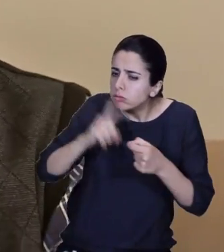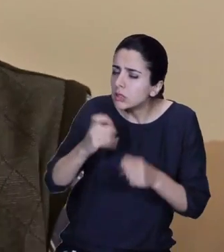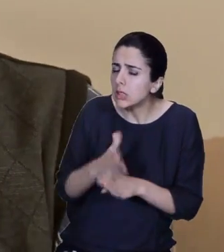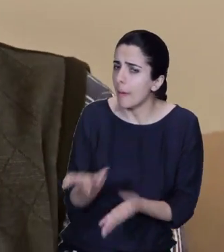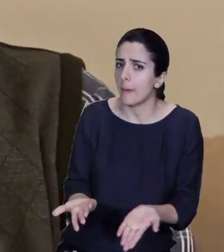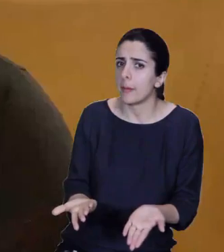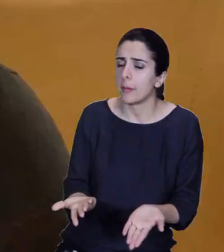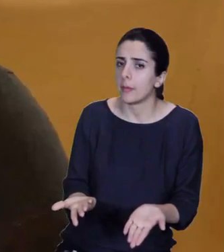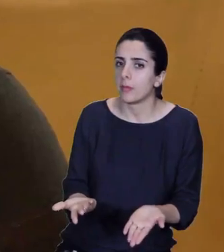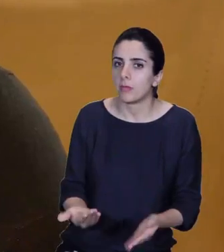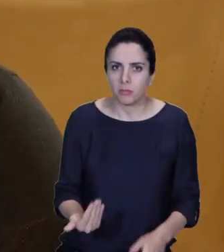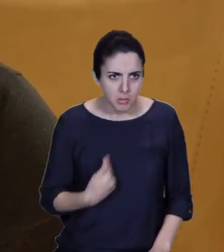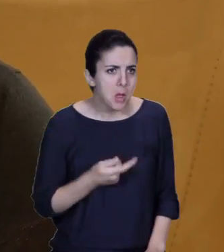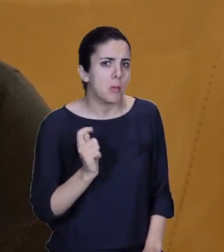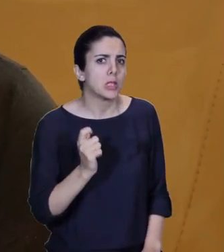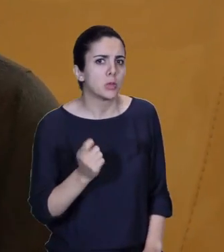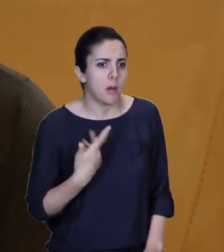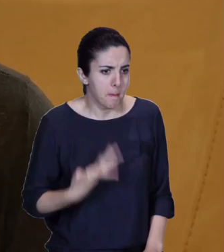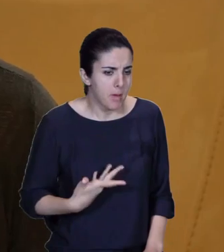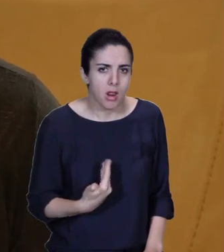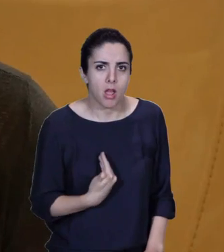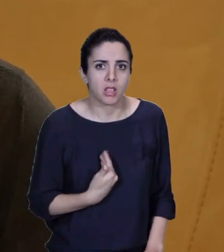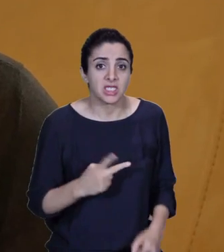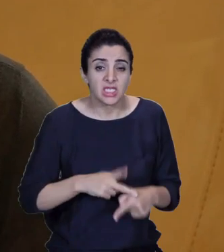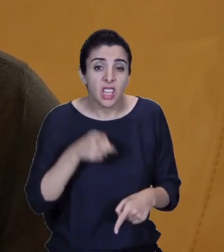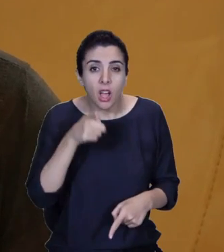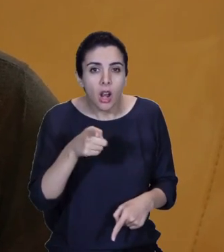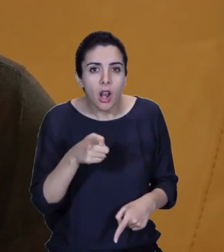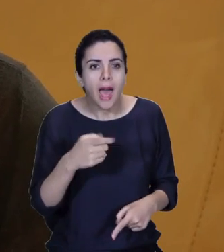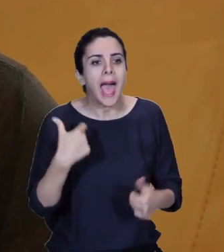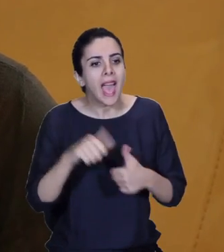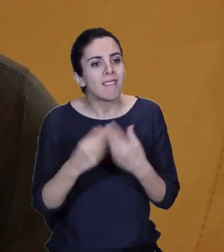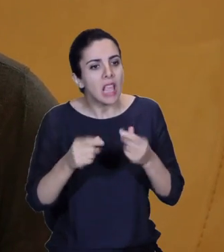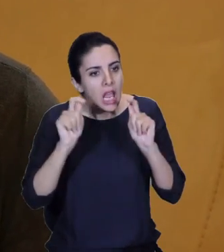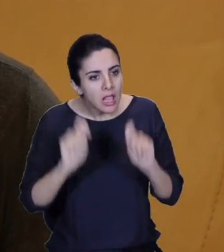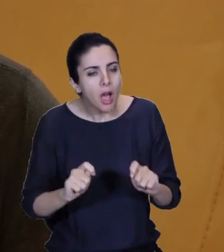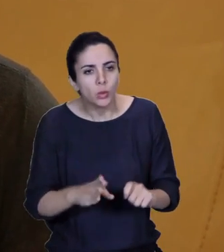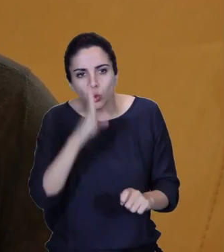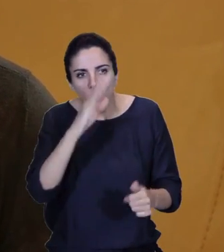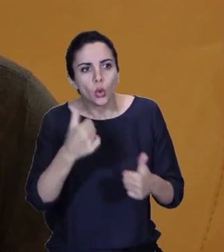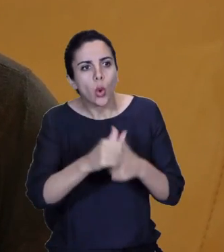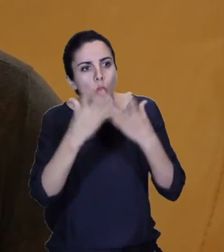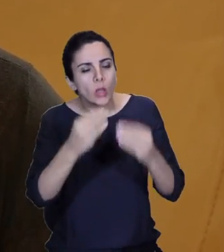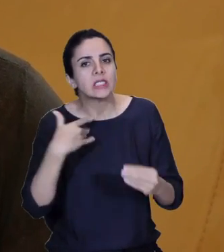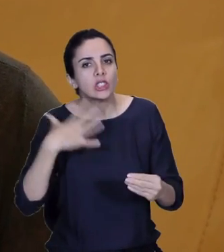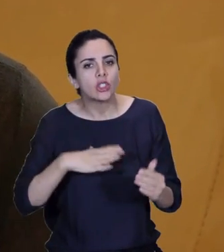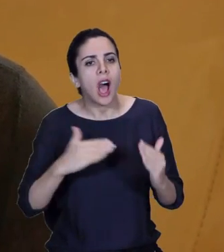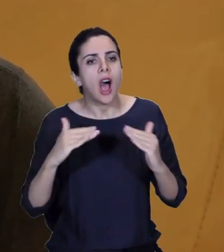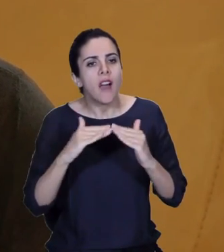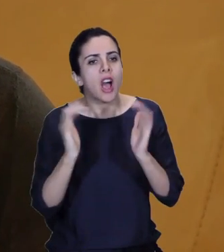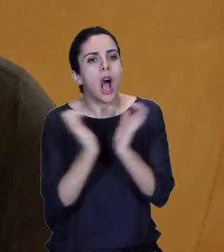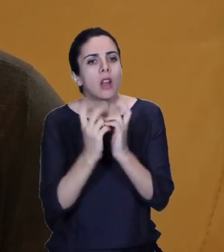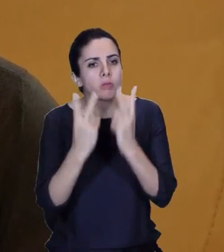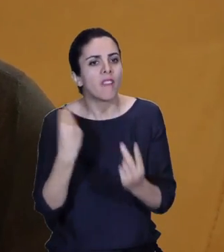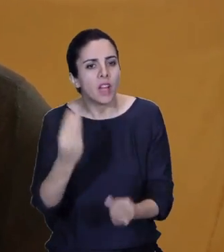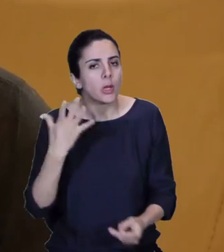arıyorsun? Ararım tabii. Ben Zehra iyi bir evlilik yapsın. Dürüst bir kocası olsun. Evi barkı belli